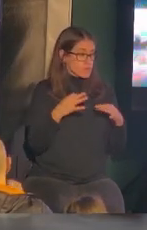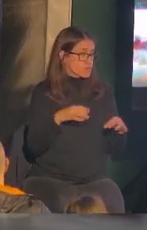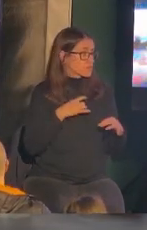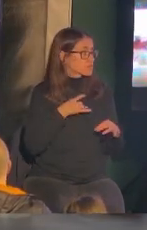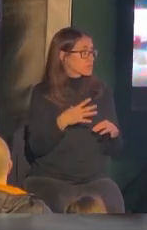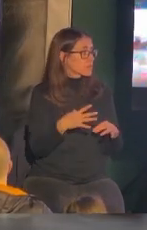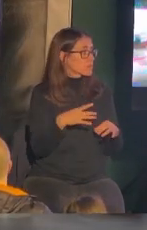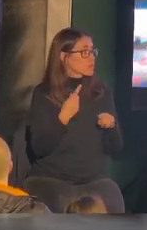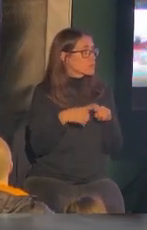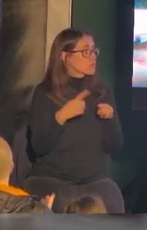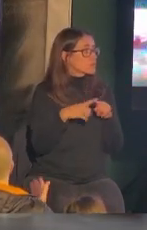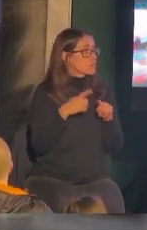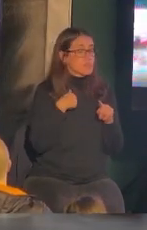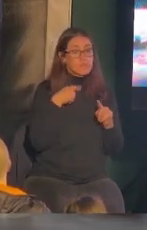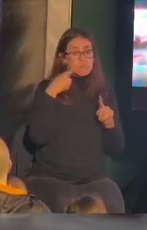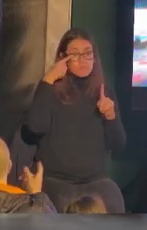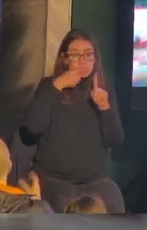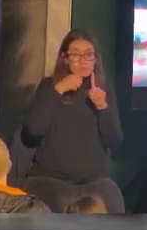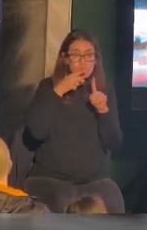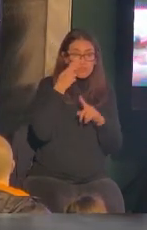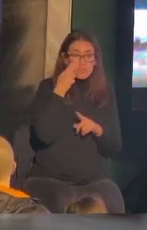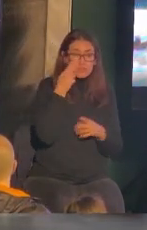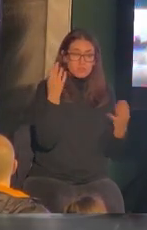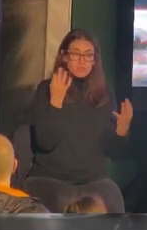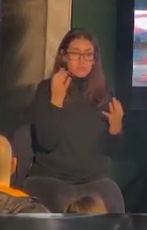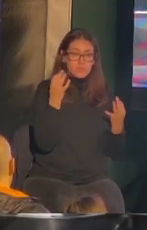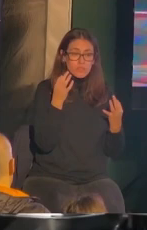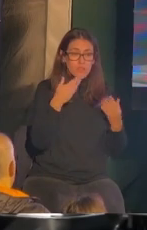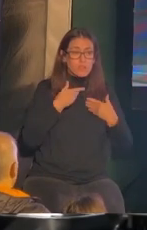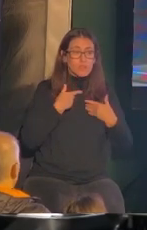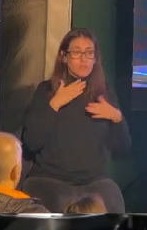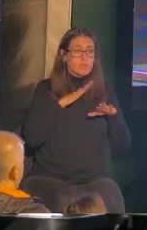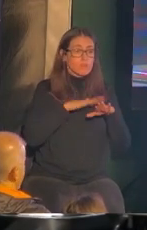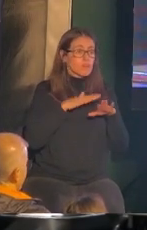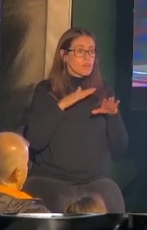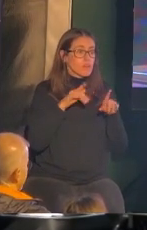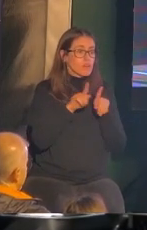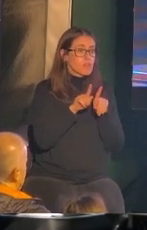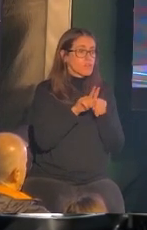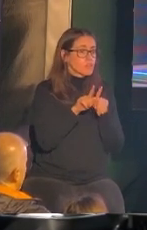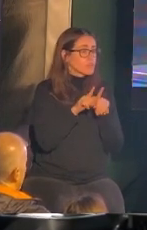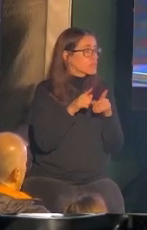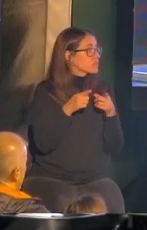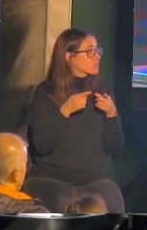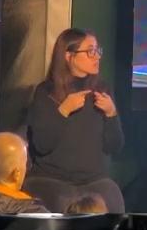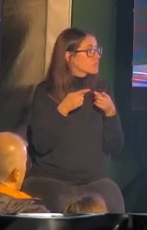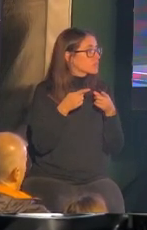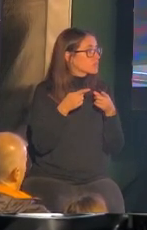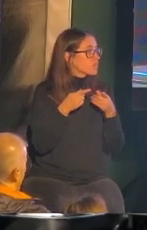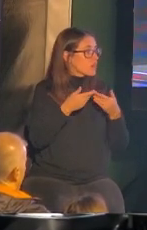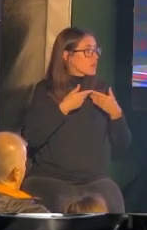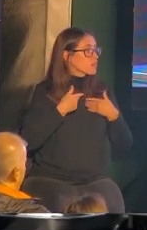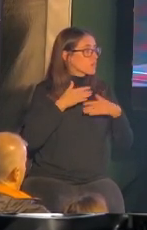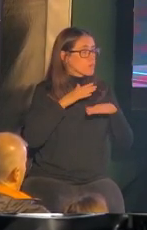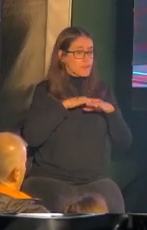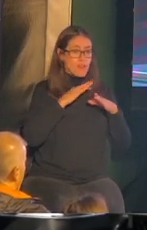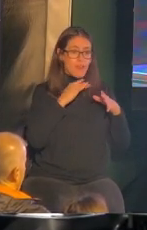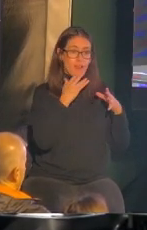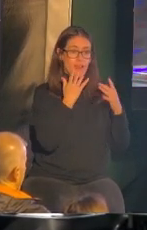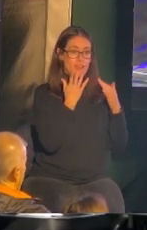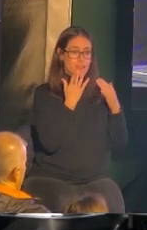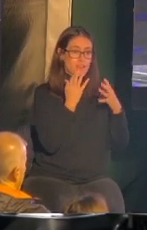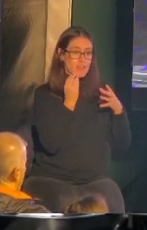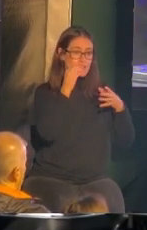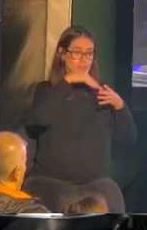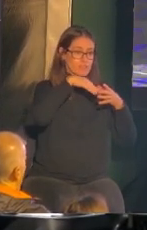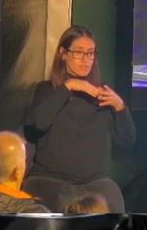l'únic que m'interessa és que ens ajudi, és com un agent de càrrega, que ens ajudi a mantindre tot l'aire que ens aporta